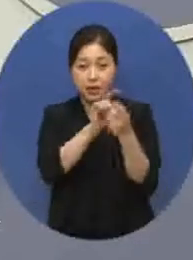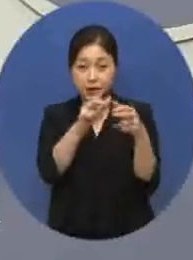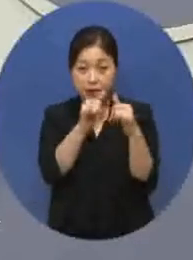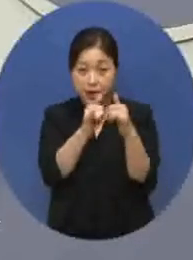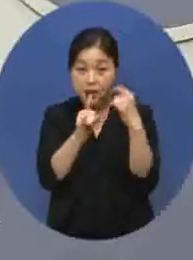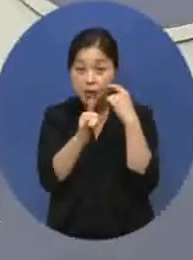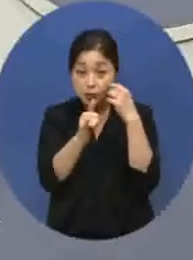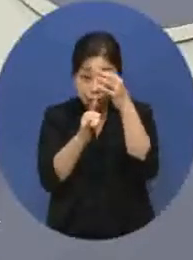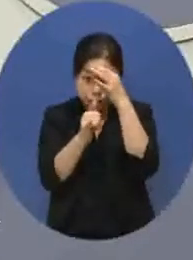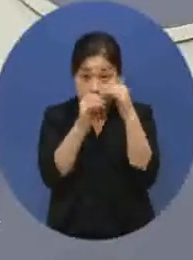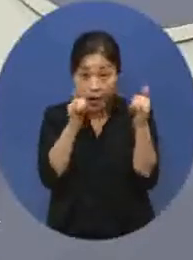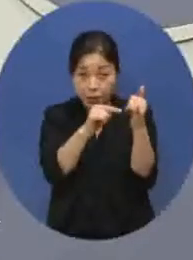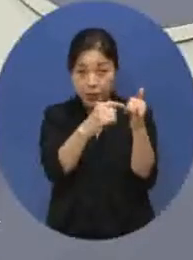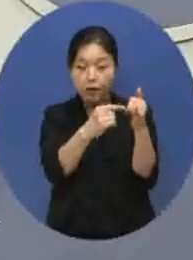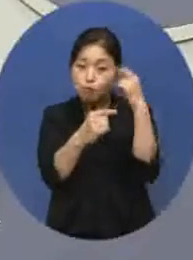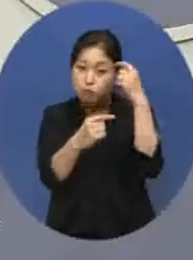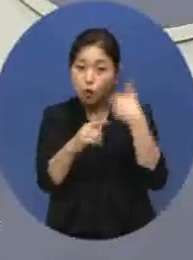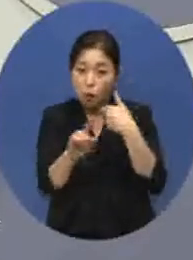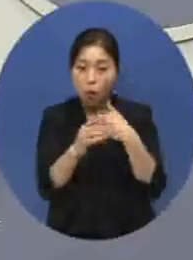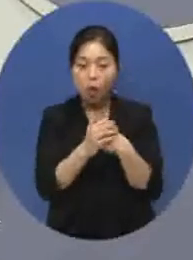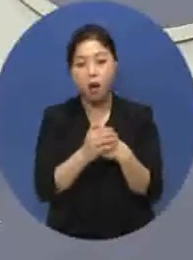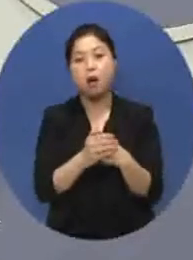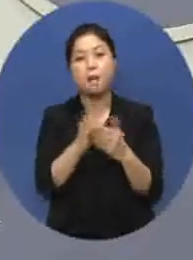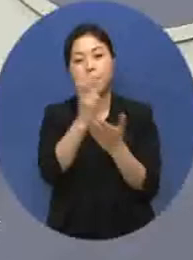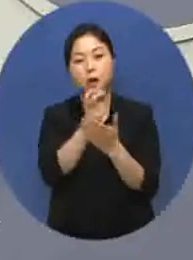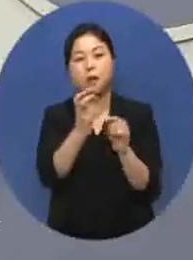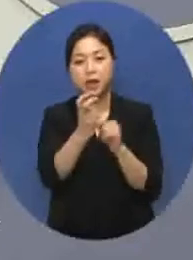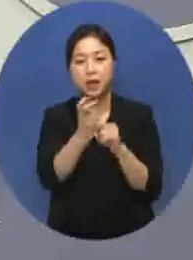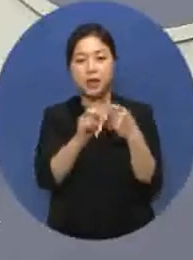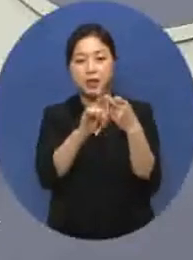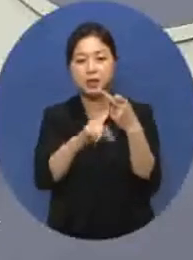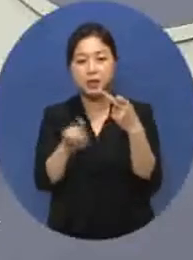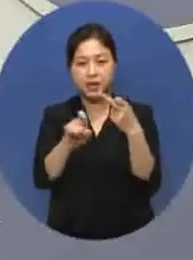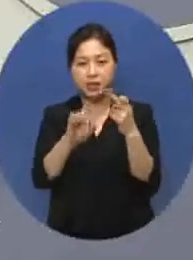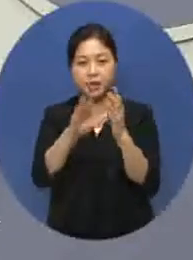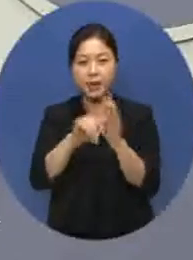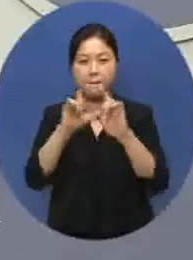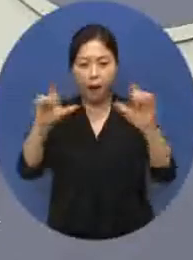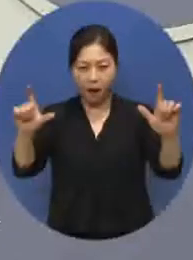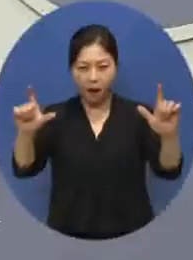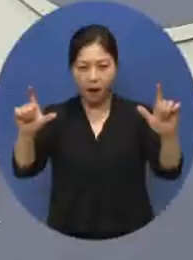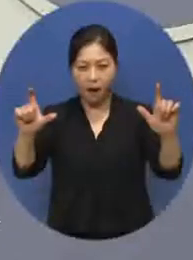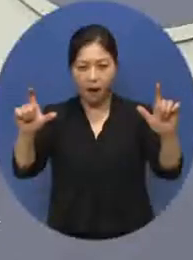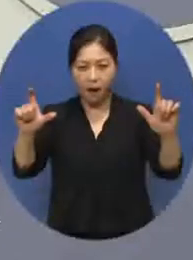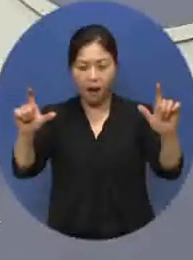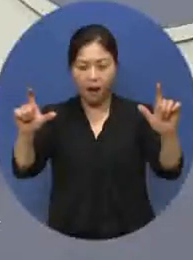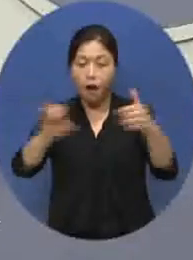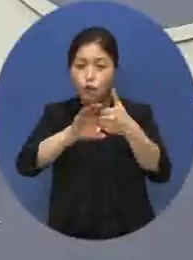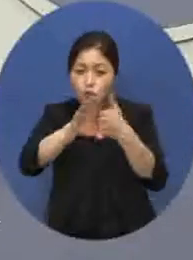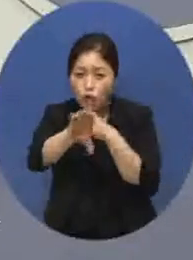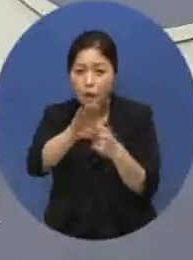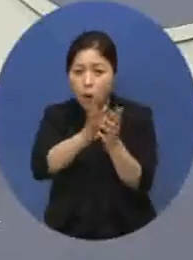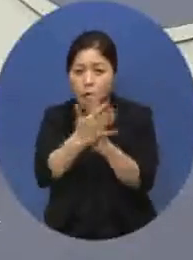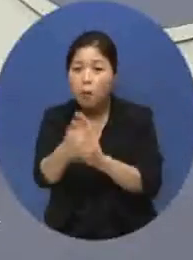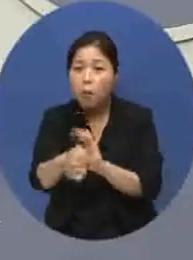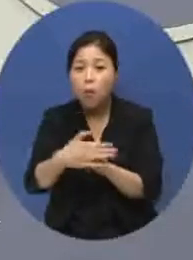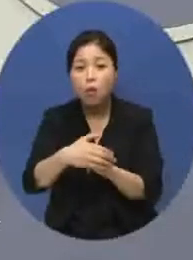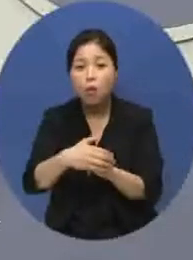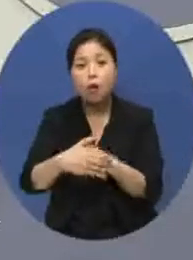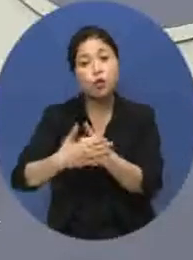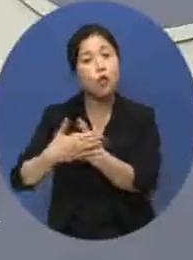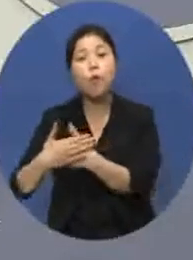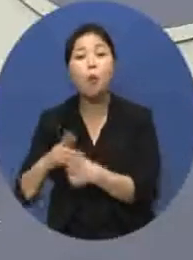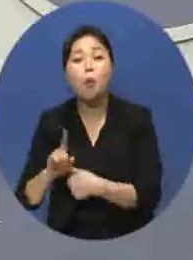법이 이제 12월 10일 날 이제 발효가 됩니다. 발효가 돼요. 그러면 어떻게부터 달라져요 하고 뭘 도움을 받게 돼요